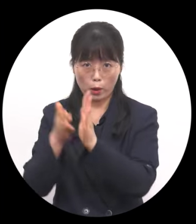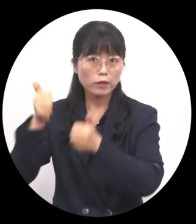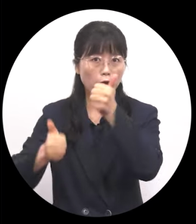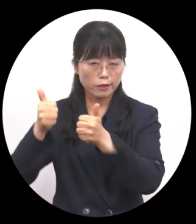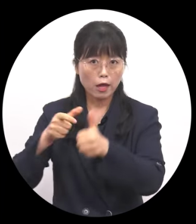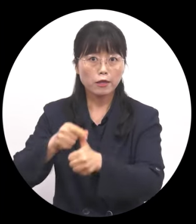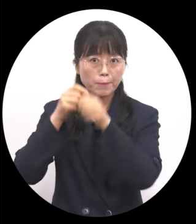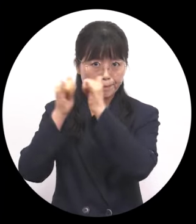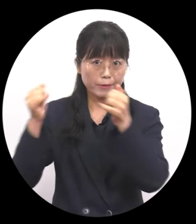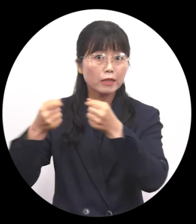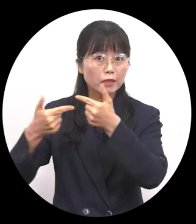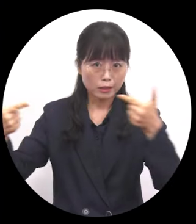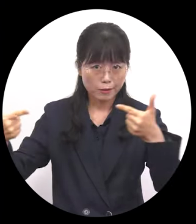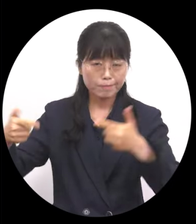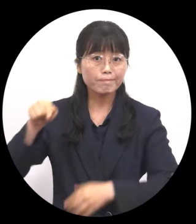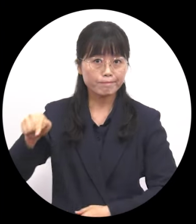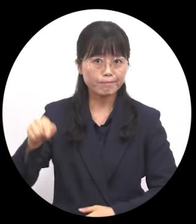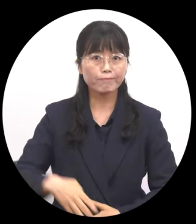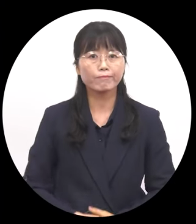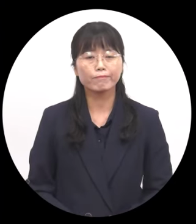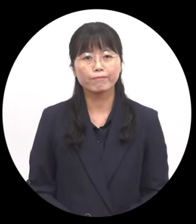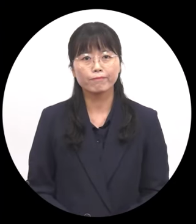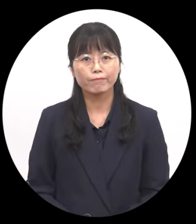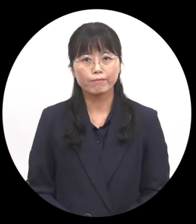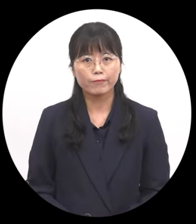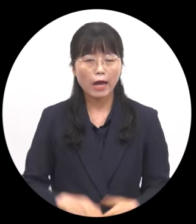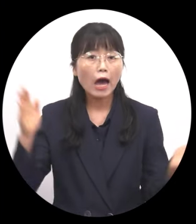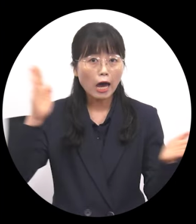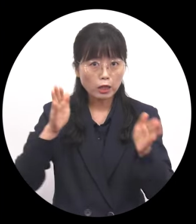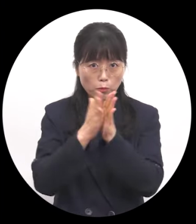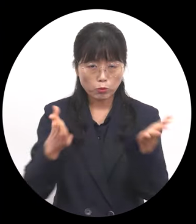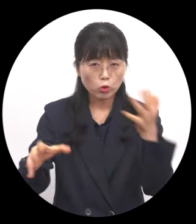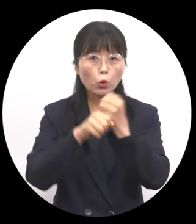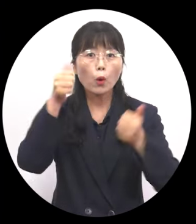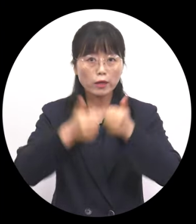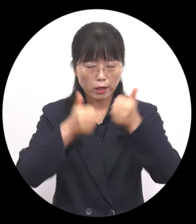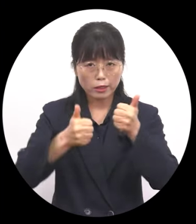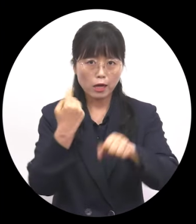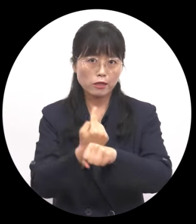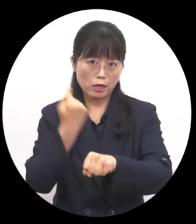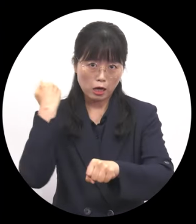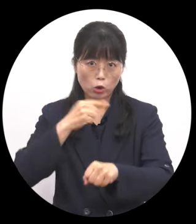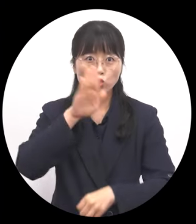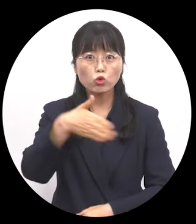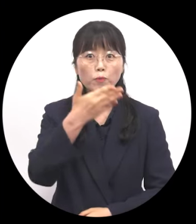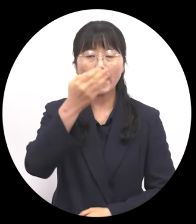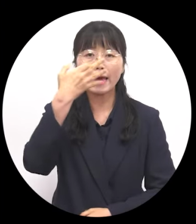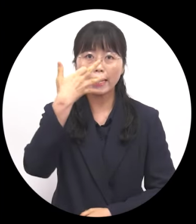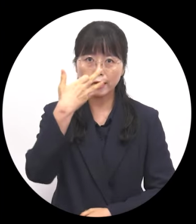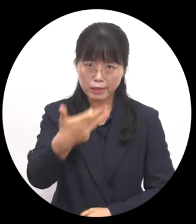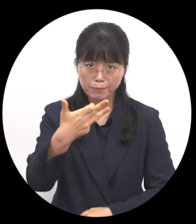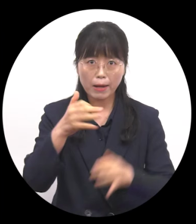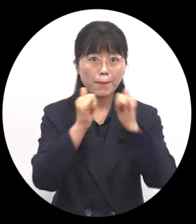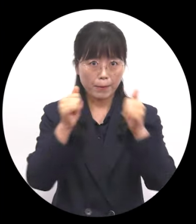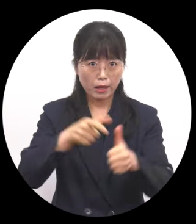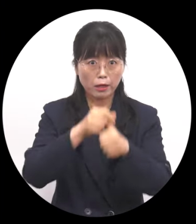교과전형의 선발 인원은 늘었다는 점입니다. 학생부 종합전형은 작년에